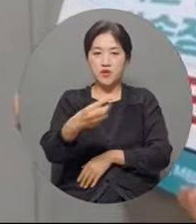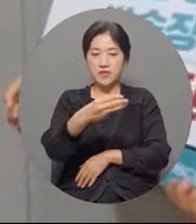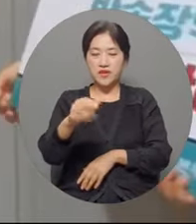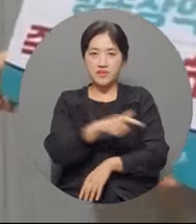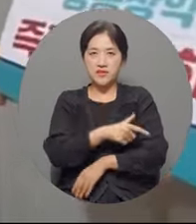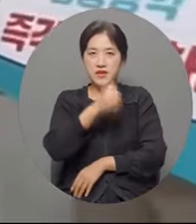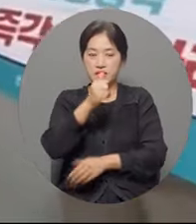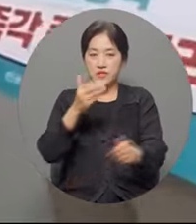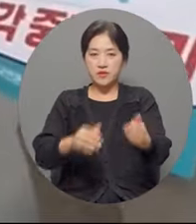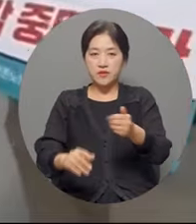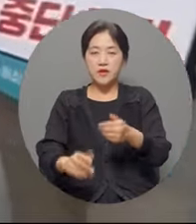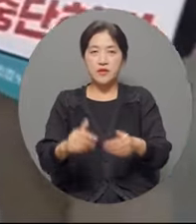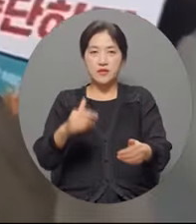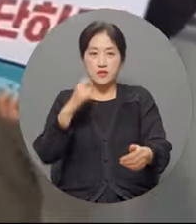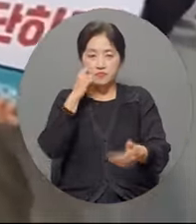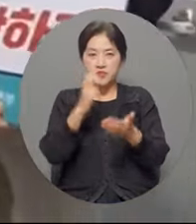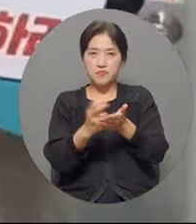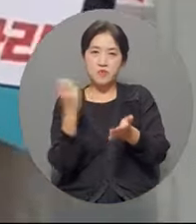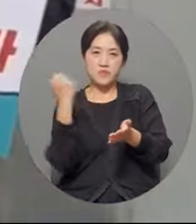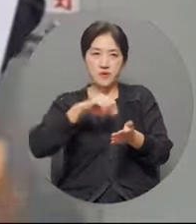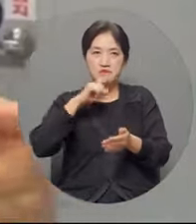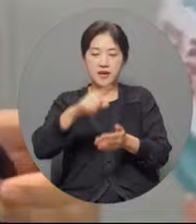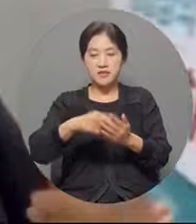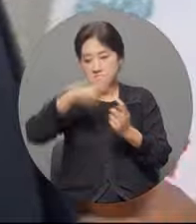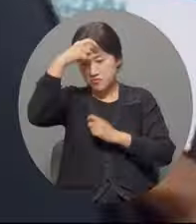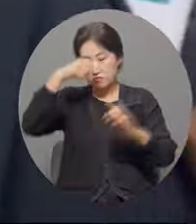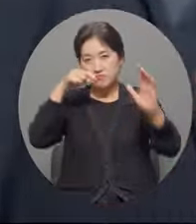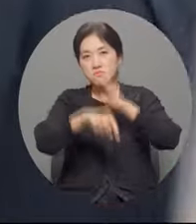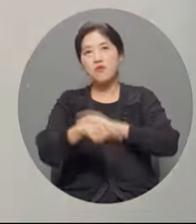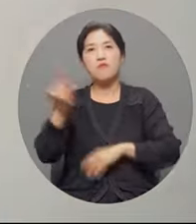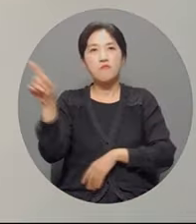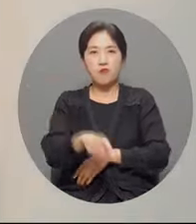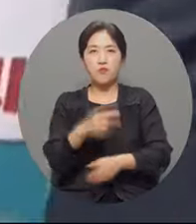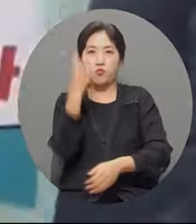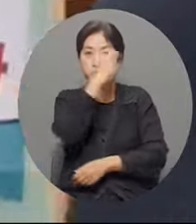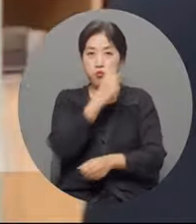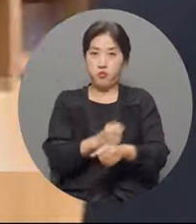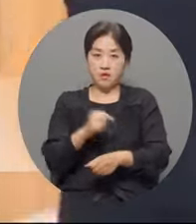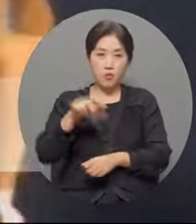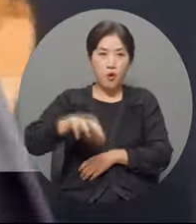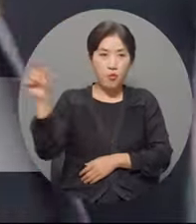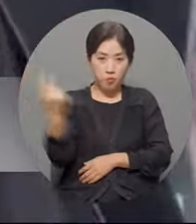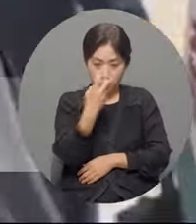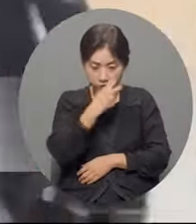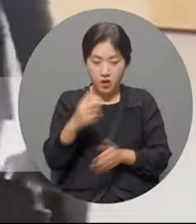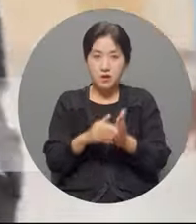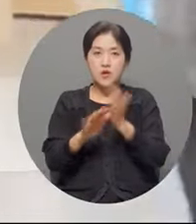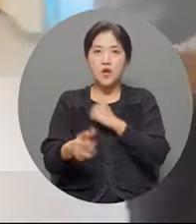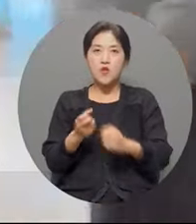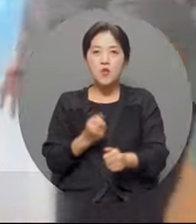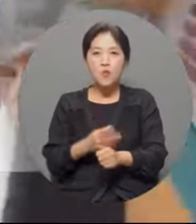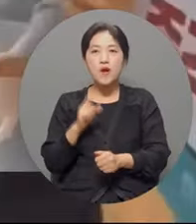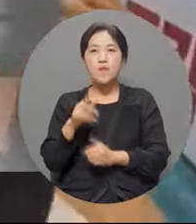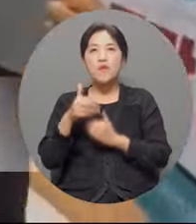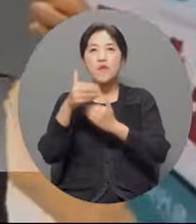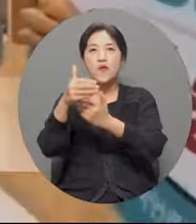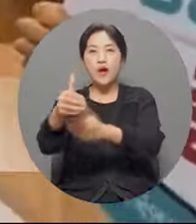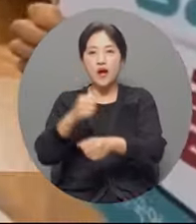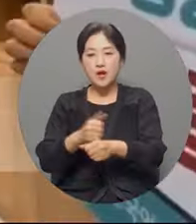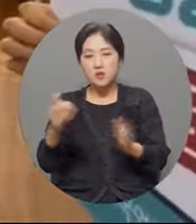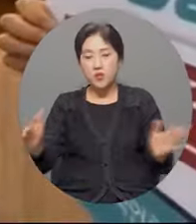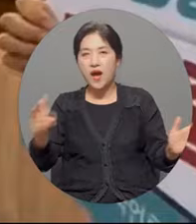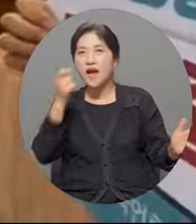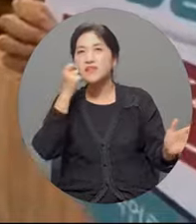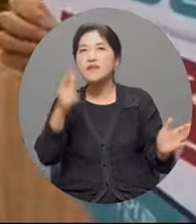청탁금지법을 어겼다는 신고에 대해 현장조사에 나선 겁니다 현장조사 뒤 고발 등 실제 조치가 이루어지기까지 한